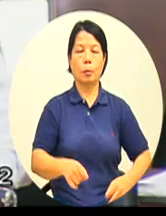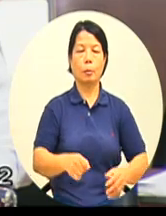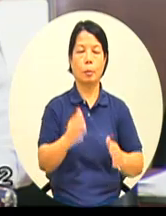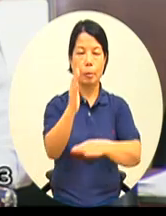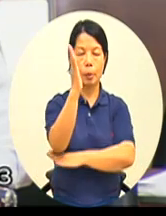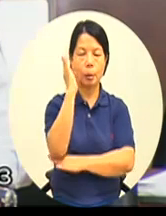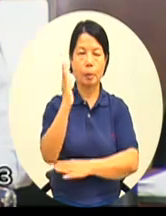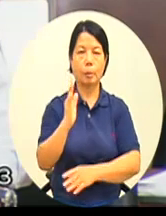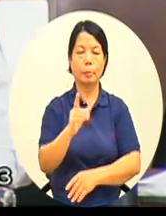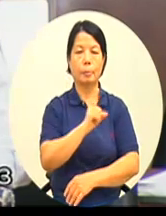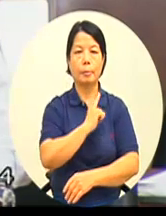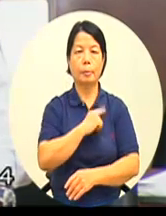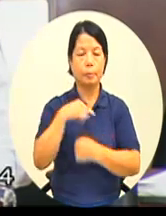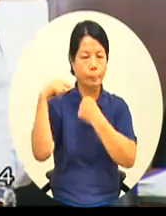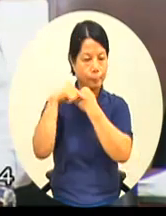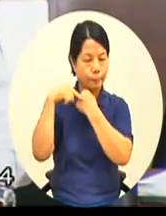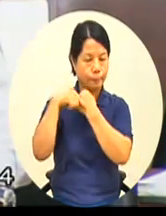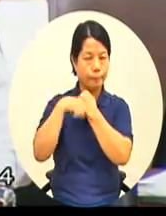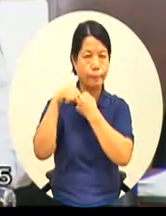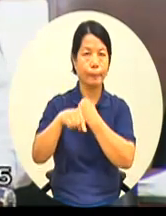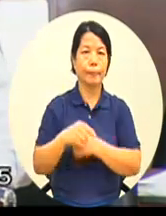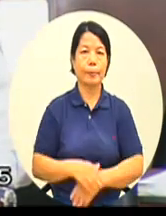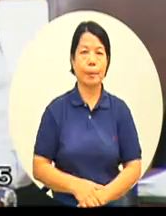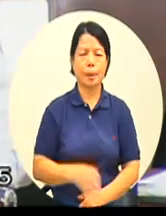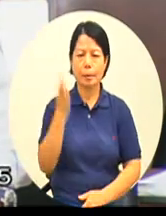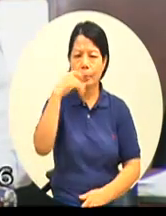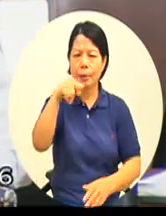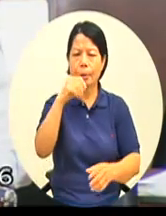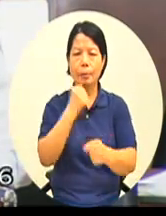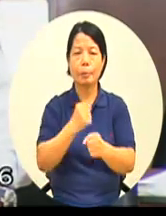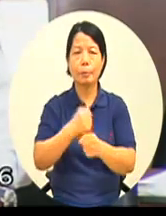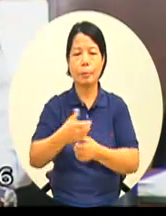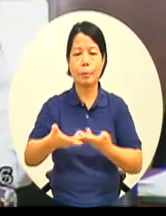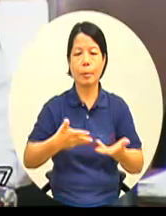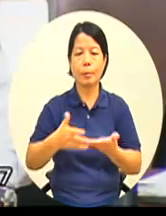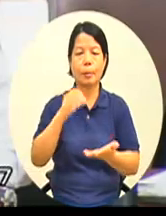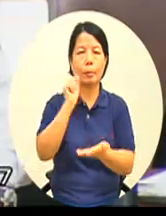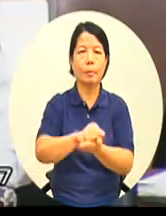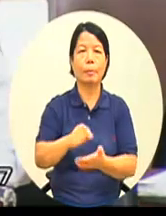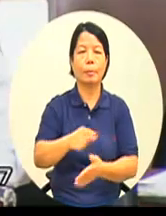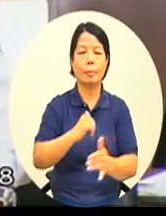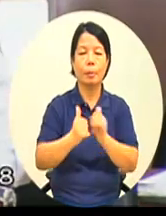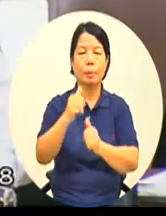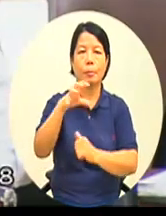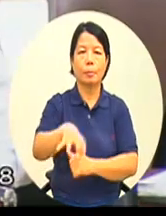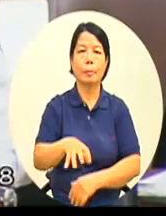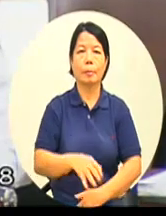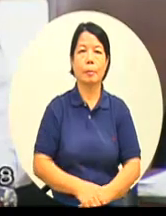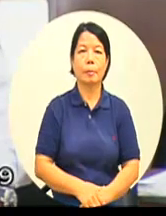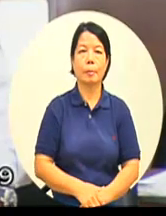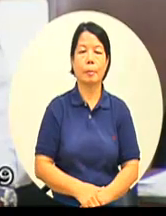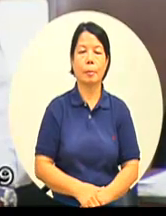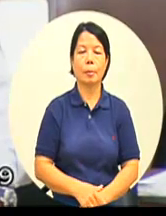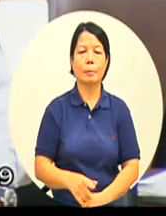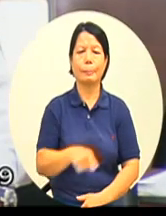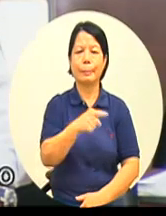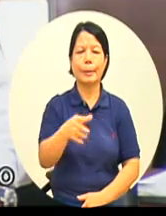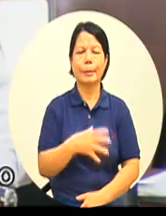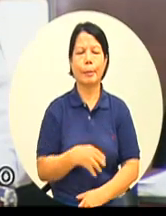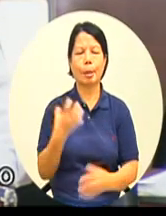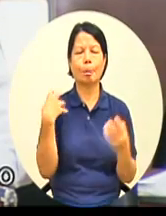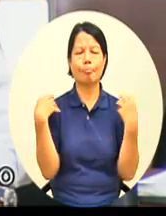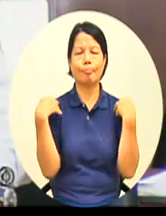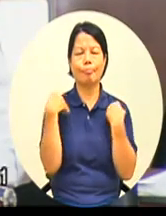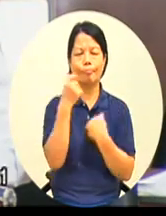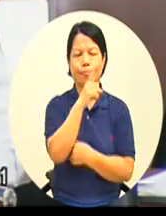们自己在，因为我那跨年的工作内容，我主要是社会局，真的是吼，菩萨人在做的吼，很多事情